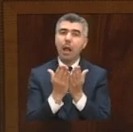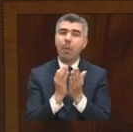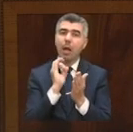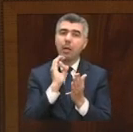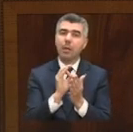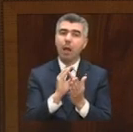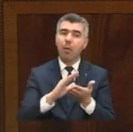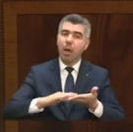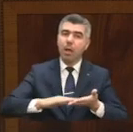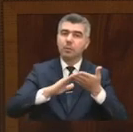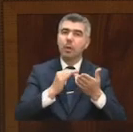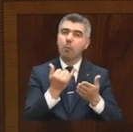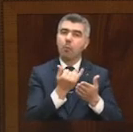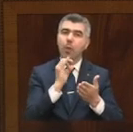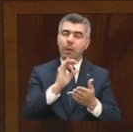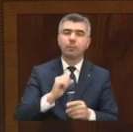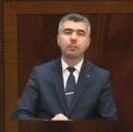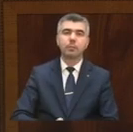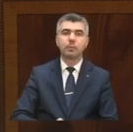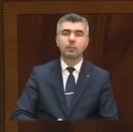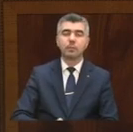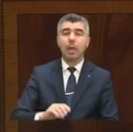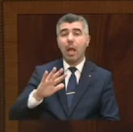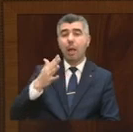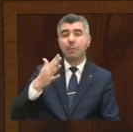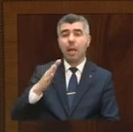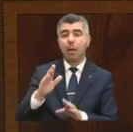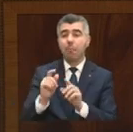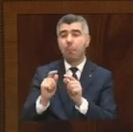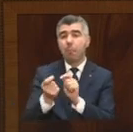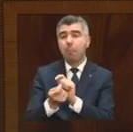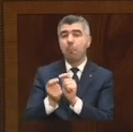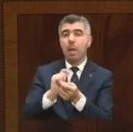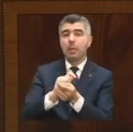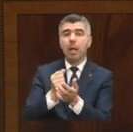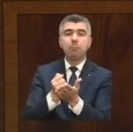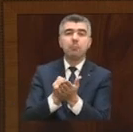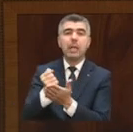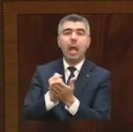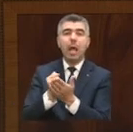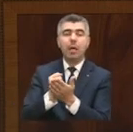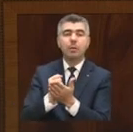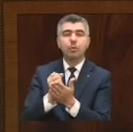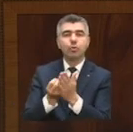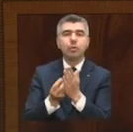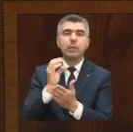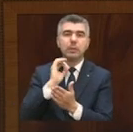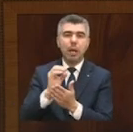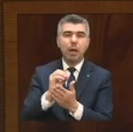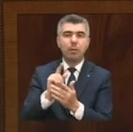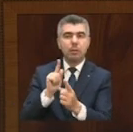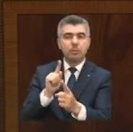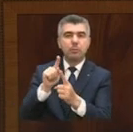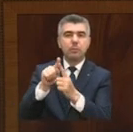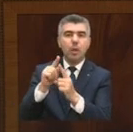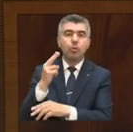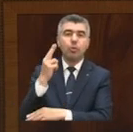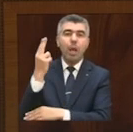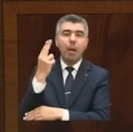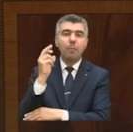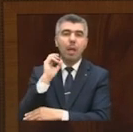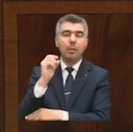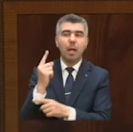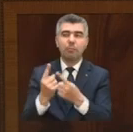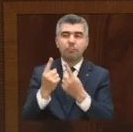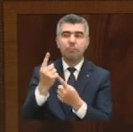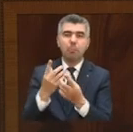لهذا الغايه خامسا مراجعه شامله لنظام الامتحان وارساء نظام ناجح للتوجيه الجامعي لتفادي